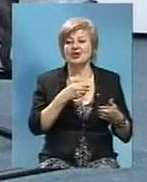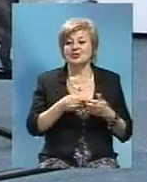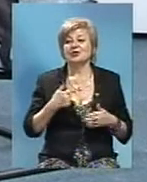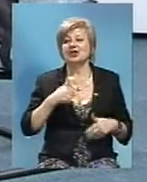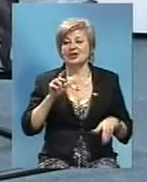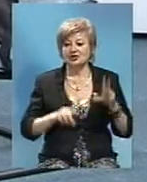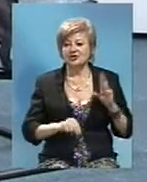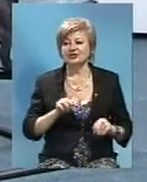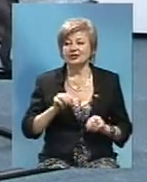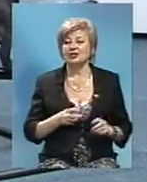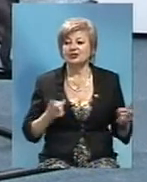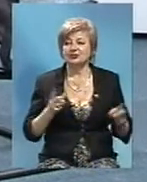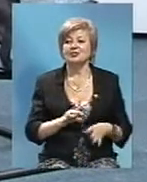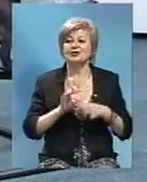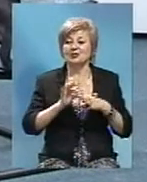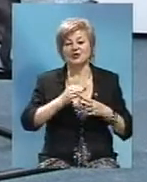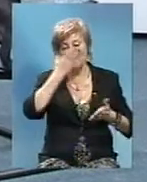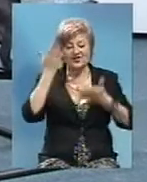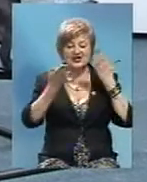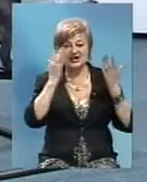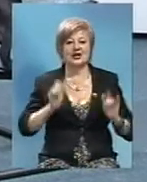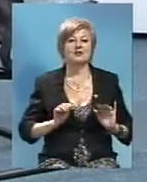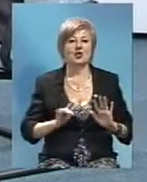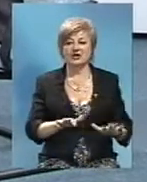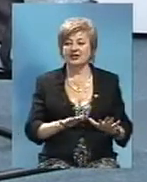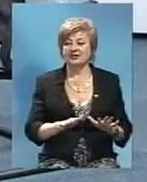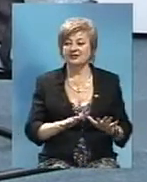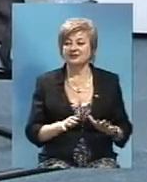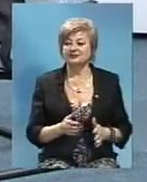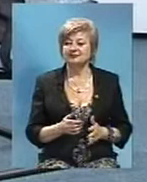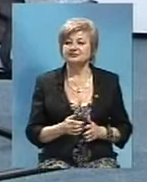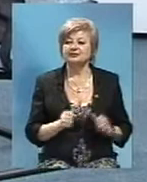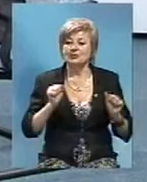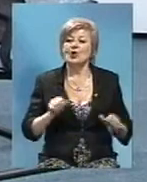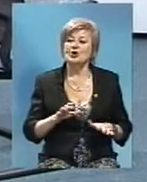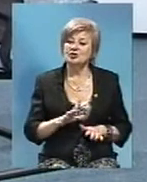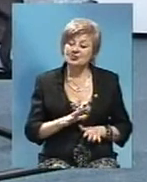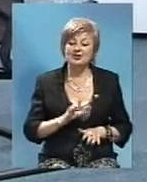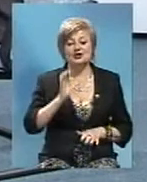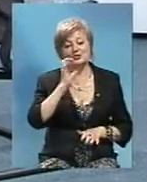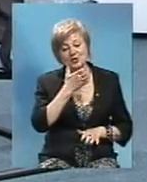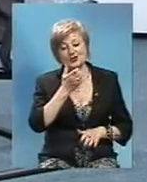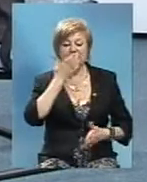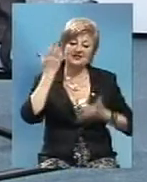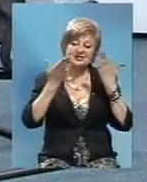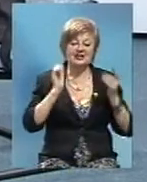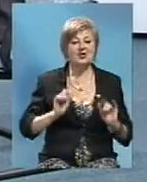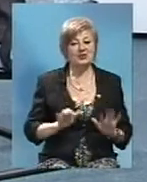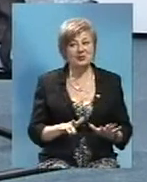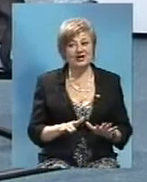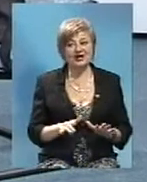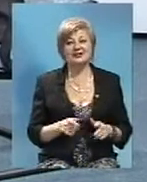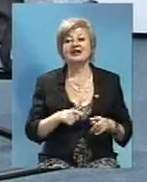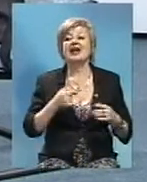вважаю, що треба проводити якісь веселі заходи. Тут можуть бути і серйозні, і веселі заходи. В будь-якому